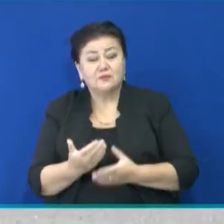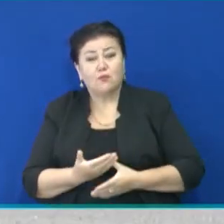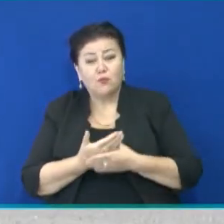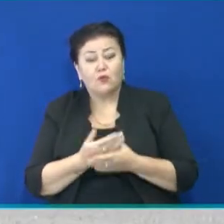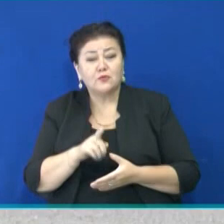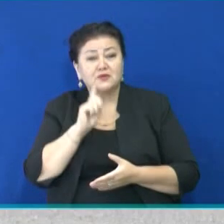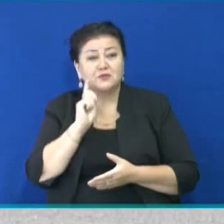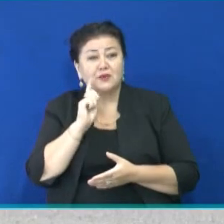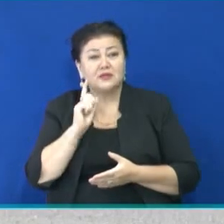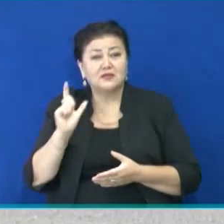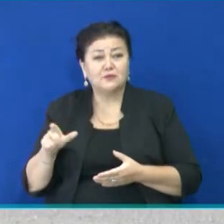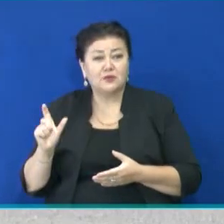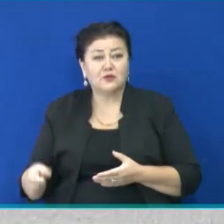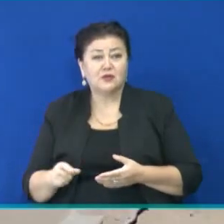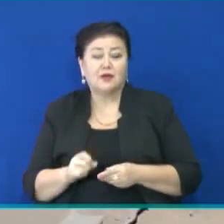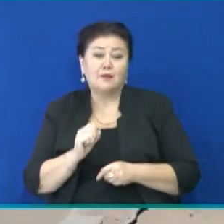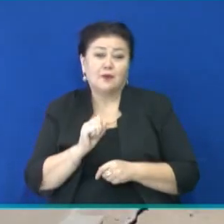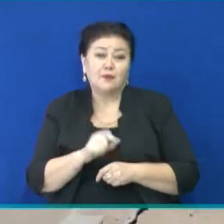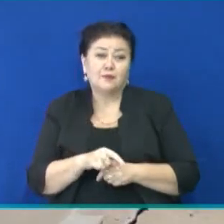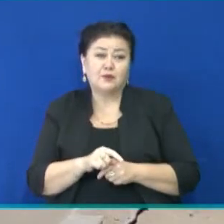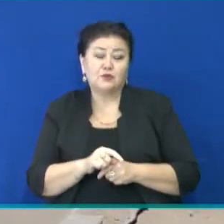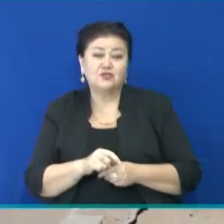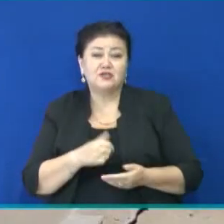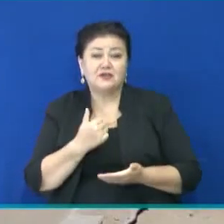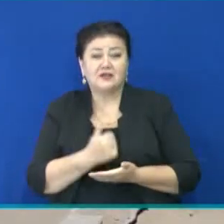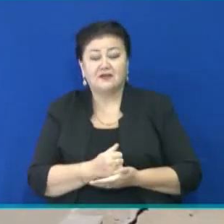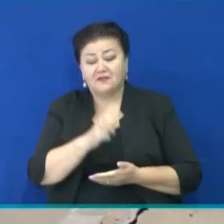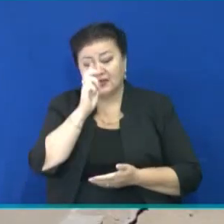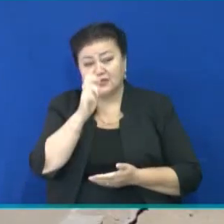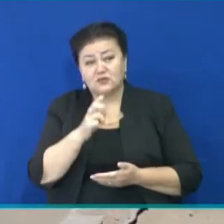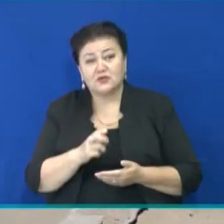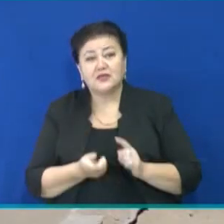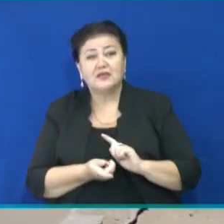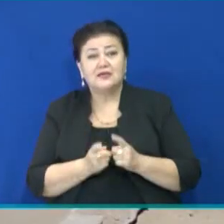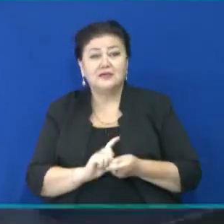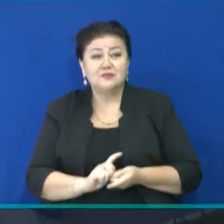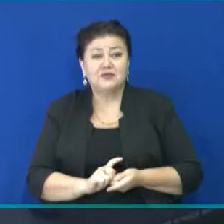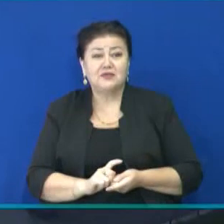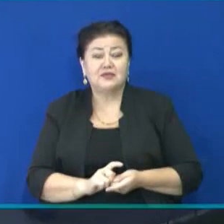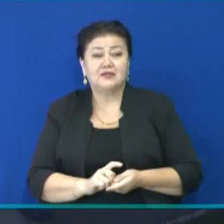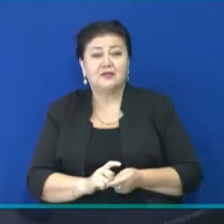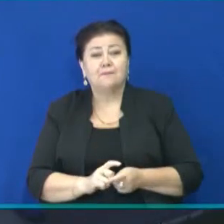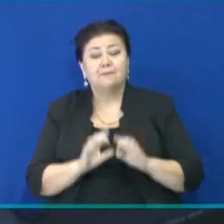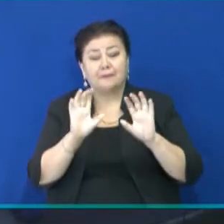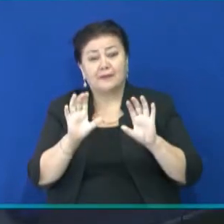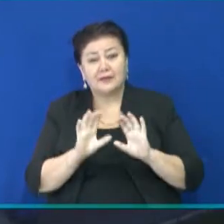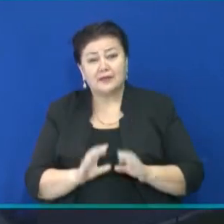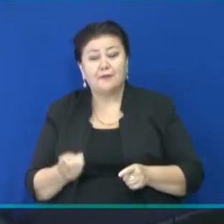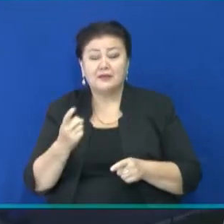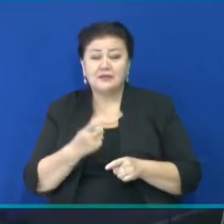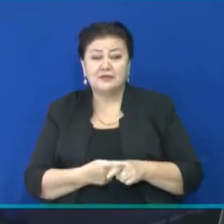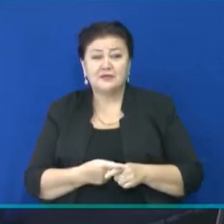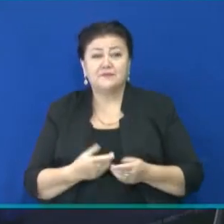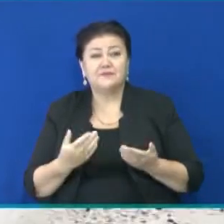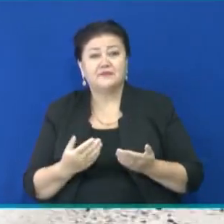көрсететін ұйым. Мемлекет басшысының тапсырмасына сәйкес жастар саясаты туралы заңға өзгерістер енгізуге байланысты 2023-2029